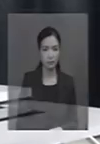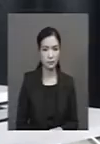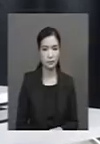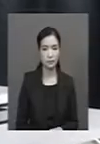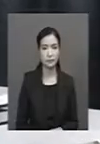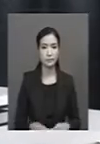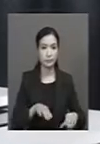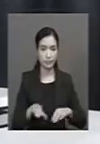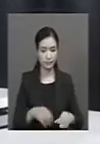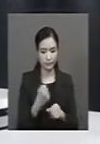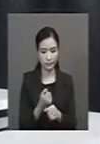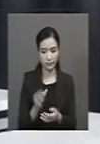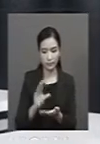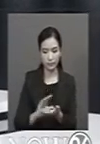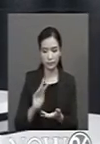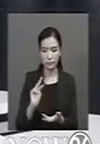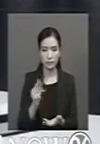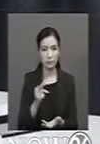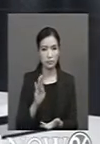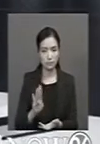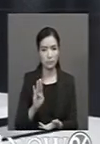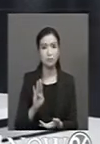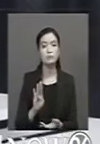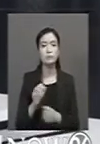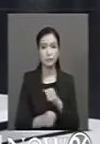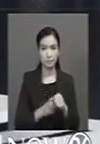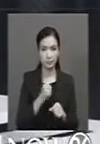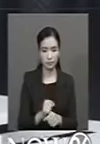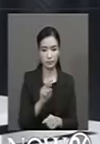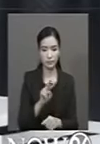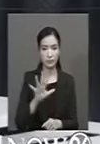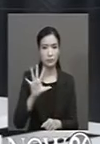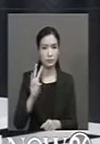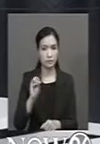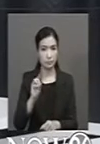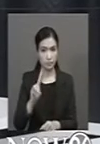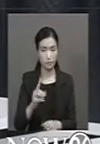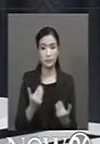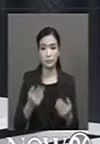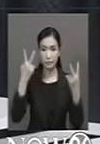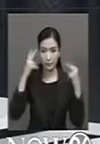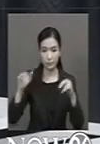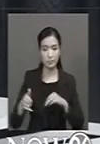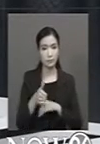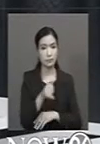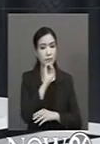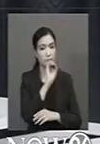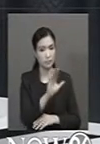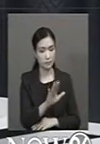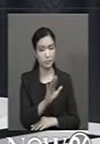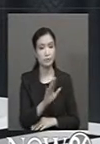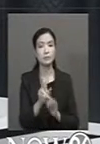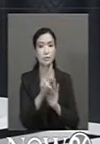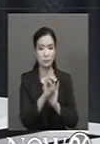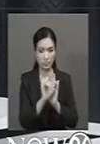ไปที่เรื่องของการจัดทำงบประมาณปี2561กันบ้างนะคะเพราะว่าล่าสุดค่ะทางนายกรัฐมนตรีออกมาระบุเลยนะคะว่ามอบ